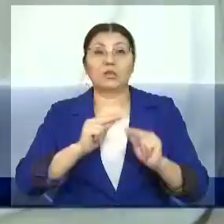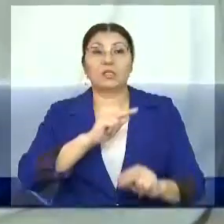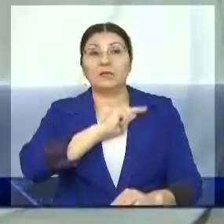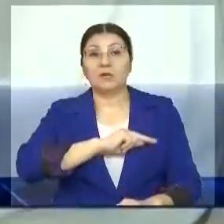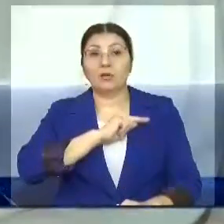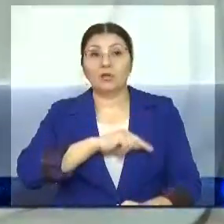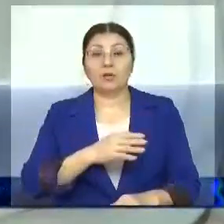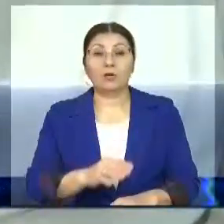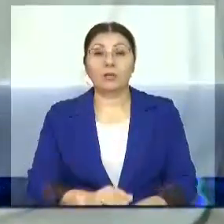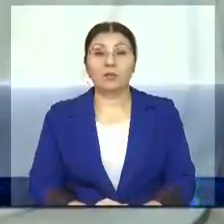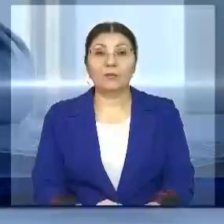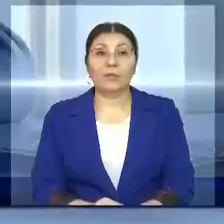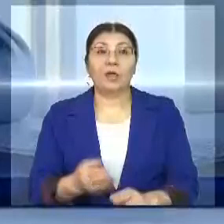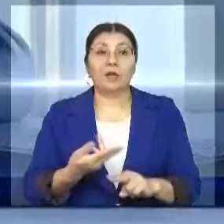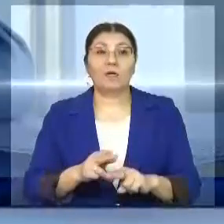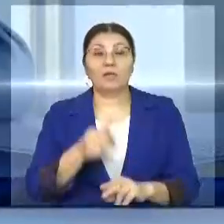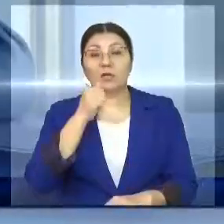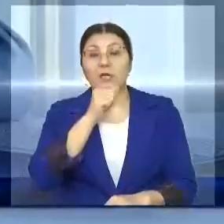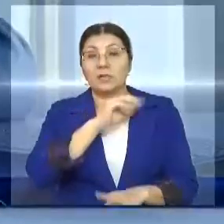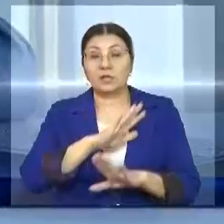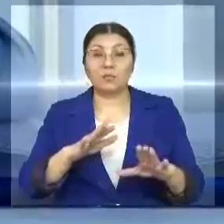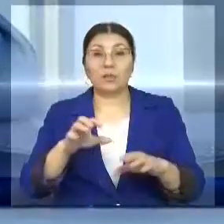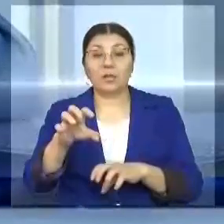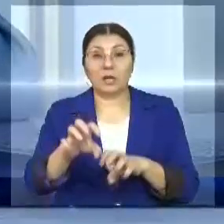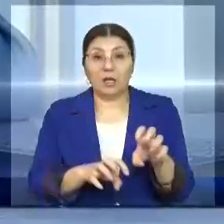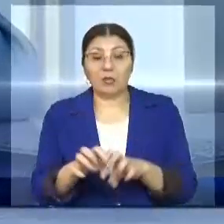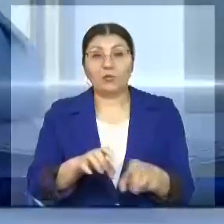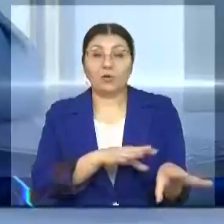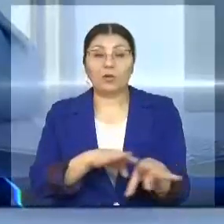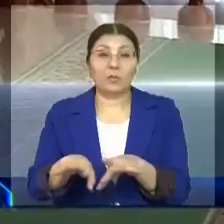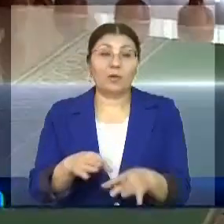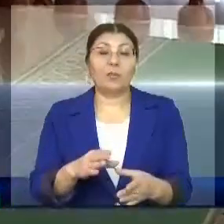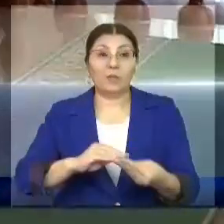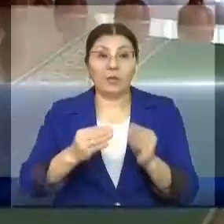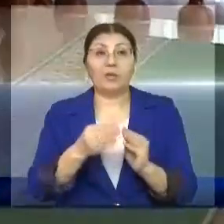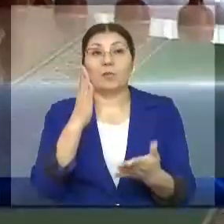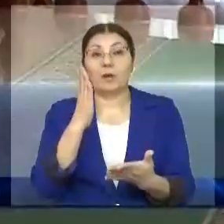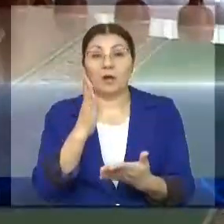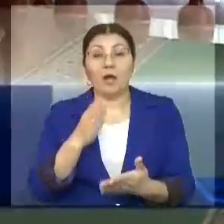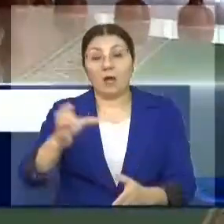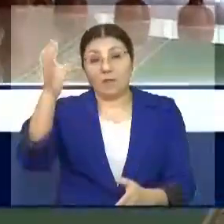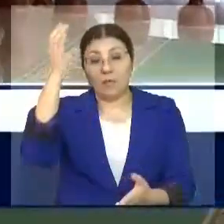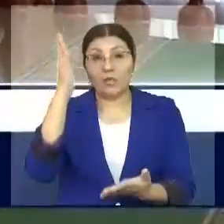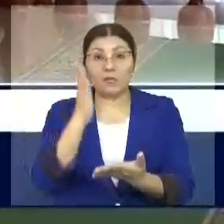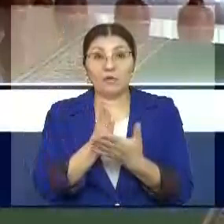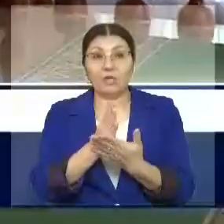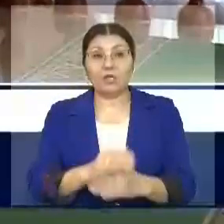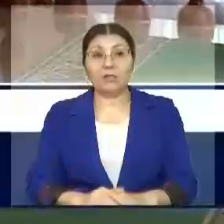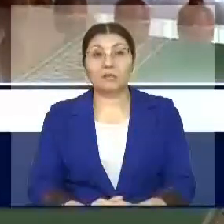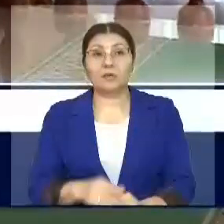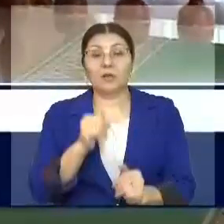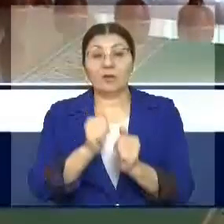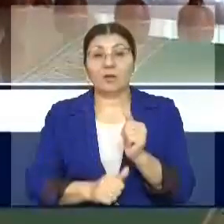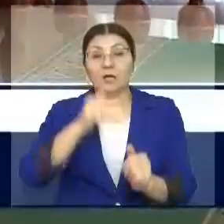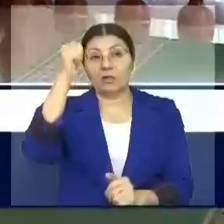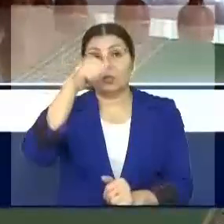как в учебе, так и в жизни. Ведь не секрет, что коррупционные проблемы в сфере образования имеются. В среднем по статистике ежегодно мы где-то